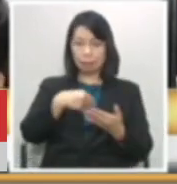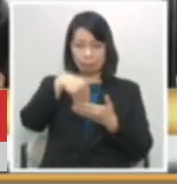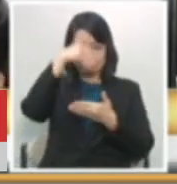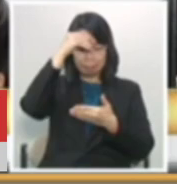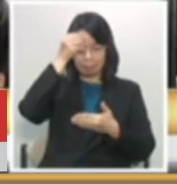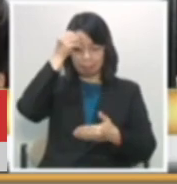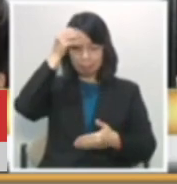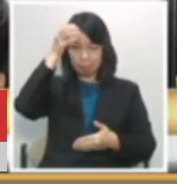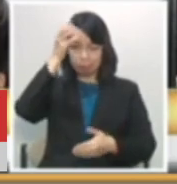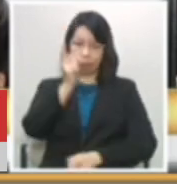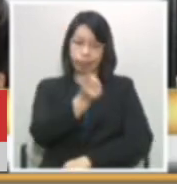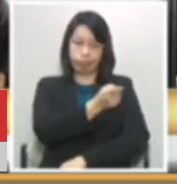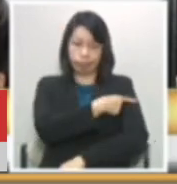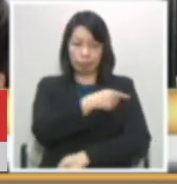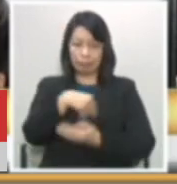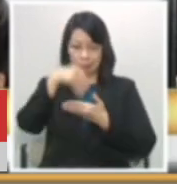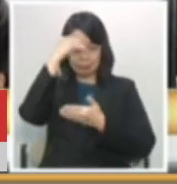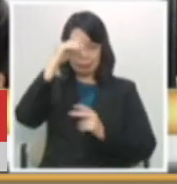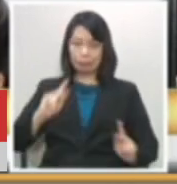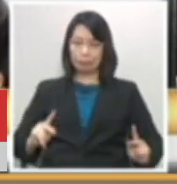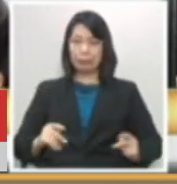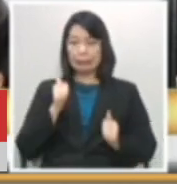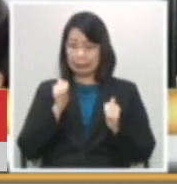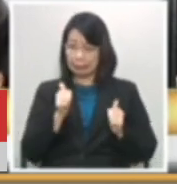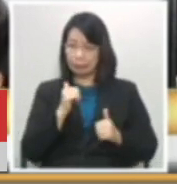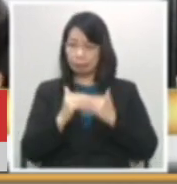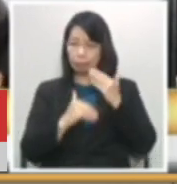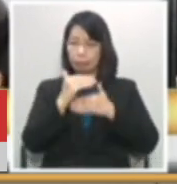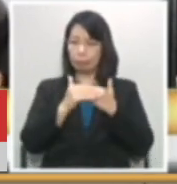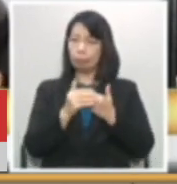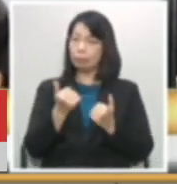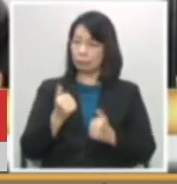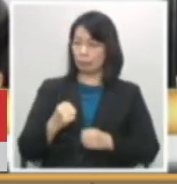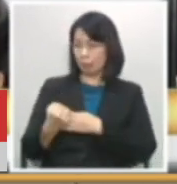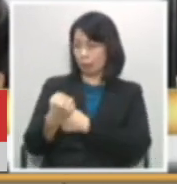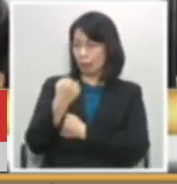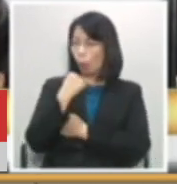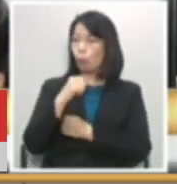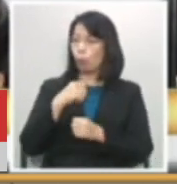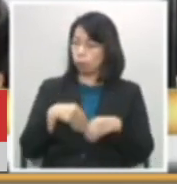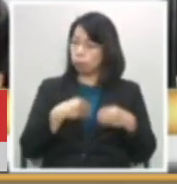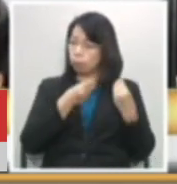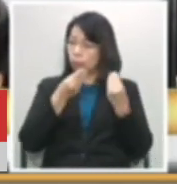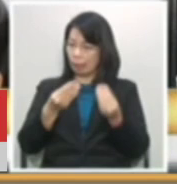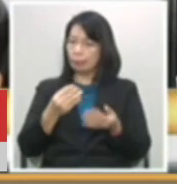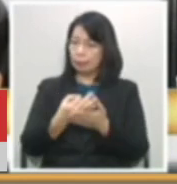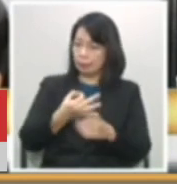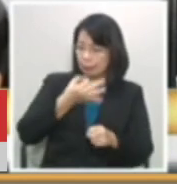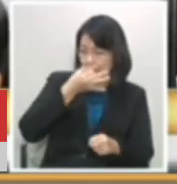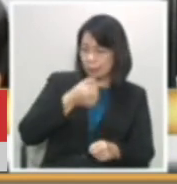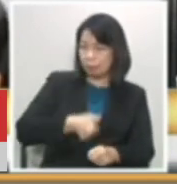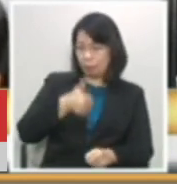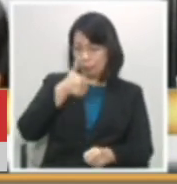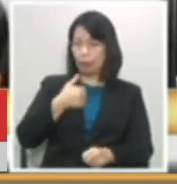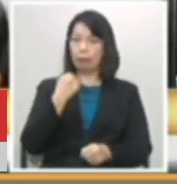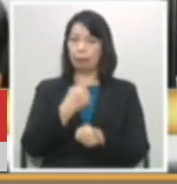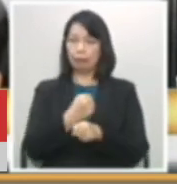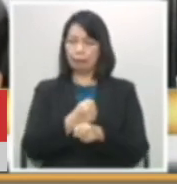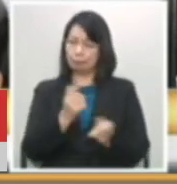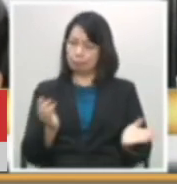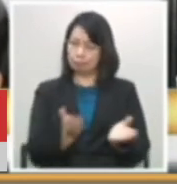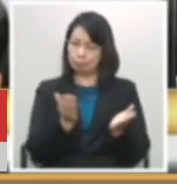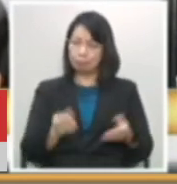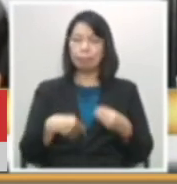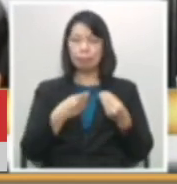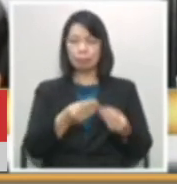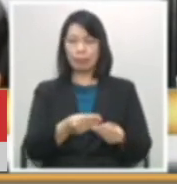าที่ดีให้ประชาชนสามารถนำความรู้ที่มีไปประกอบอาชีพได้นั่นน่าที่จะเป็นการแสดง